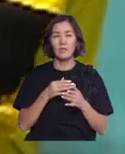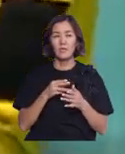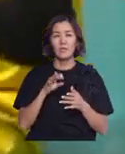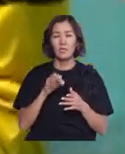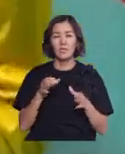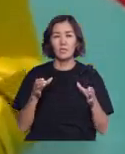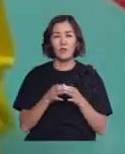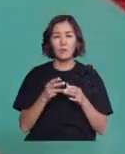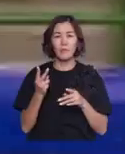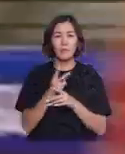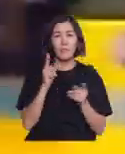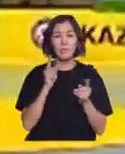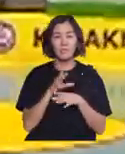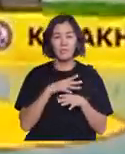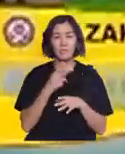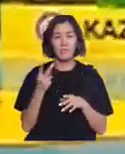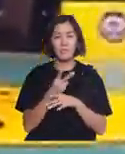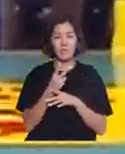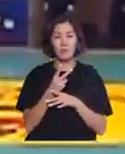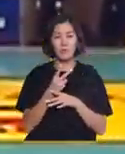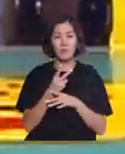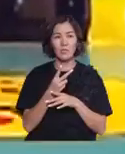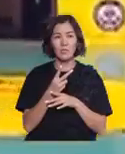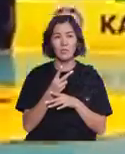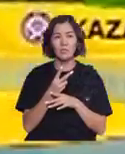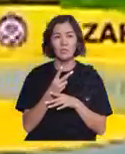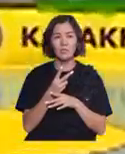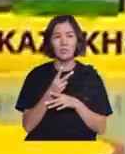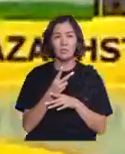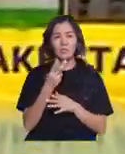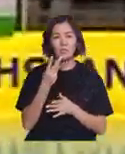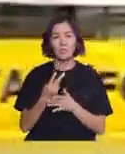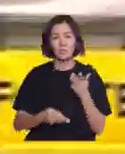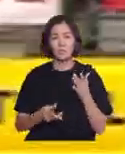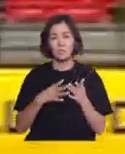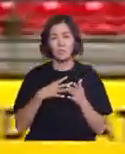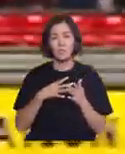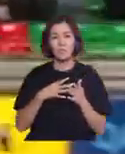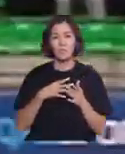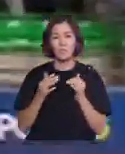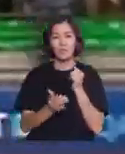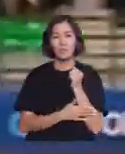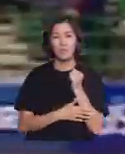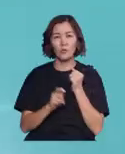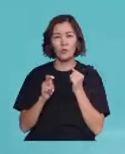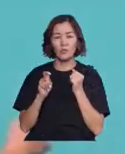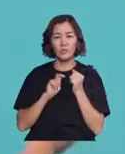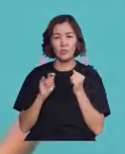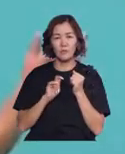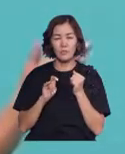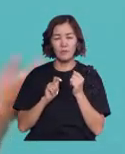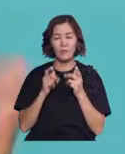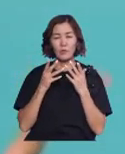Тәжікстан құрамасымен екі рет кездесті және екеуінде де Рикардо Кака баптайтын жігіттер жеңіске жетті. Соңғы матч демалыс күні ұйымдастырылды